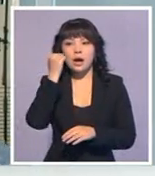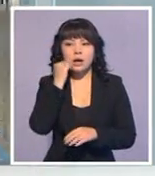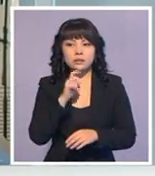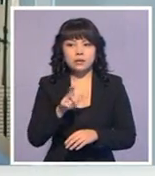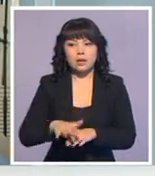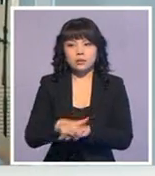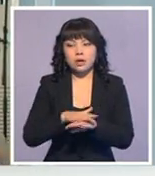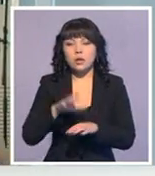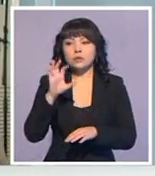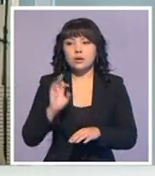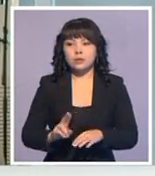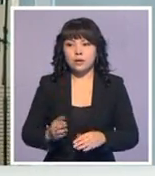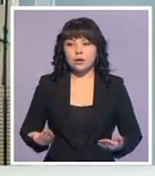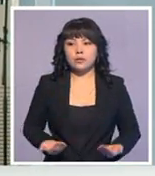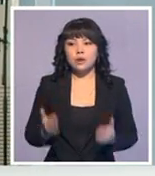әлеуметтік үйде